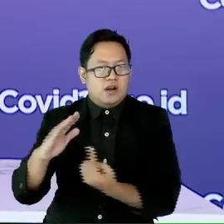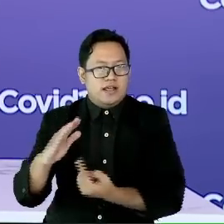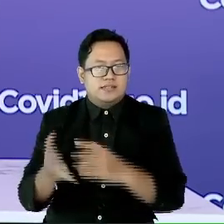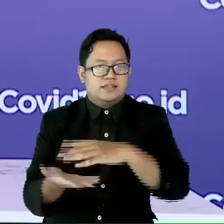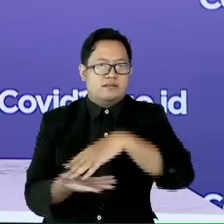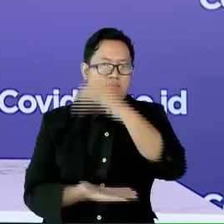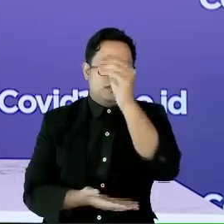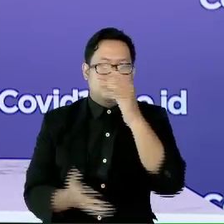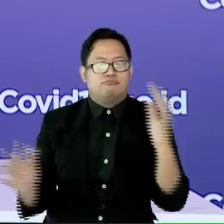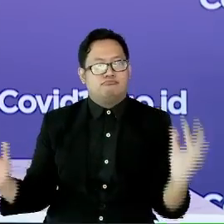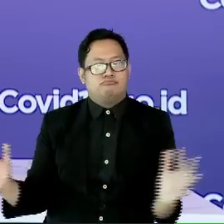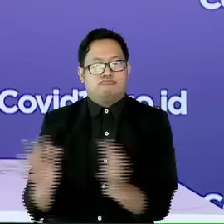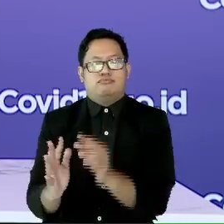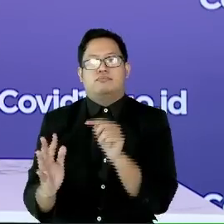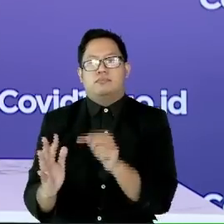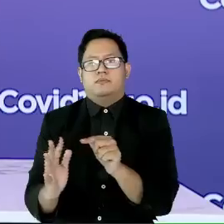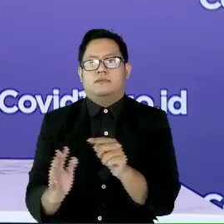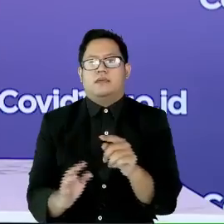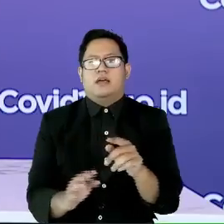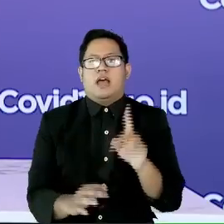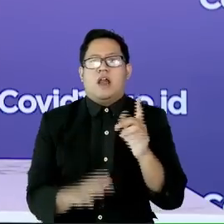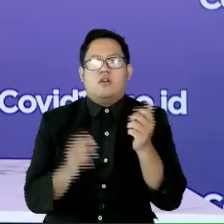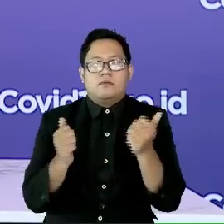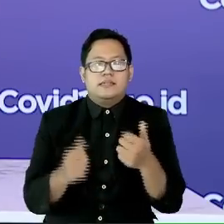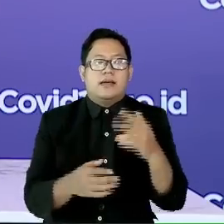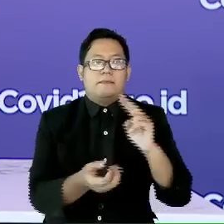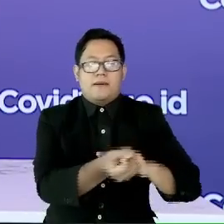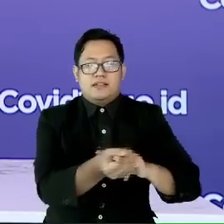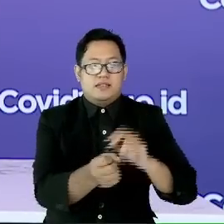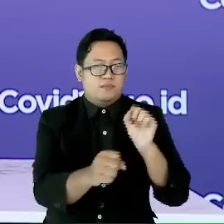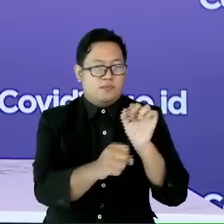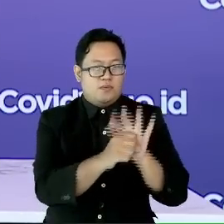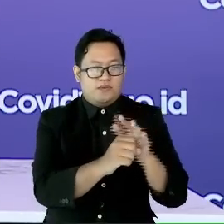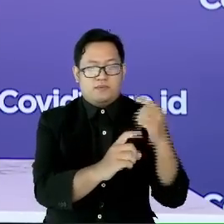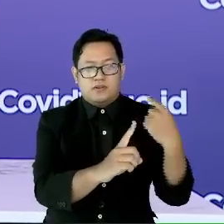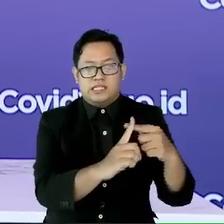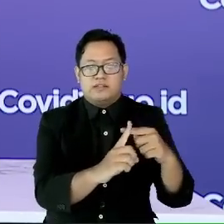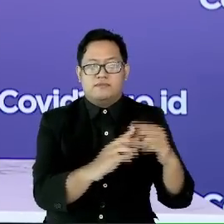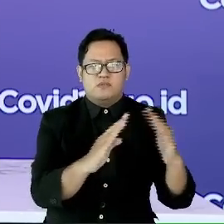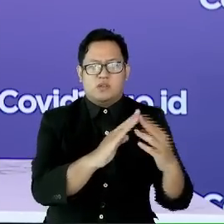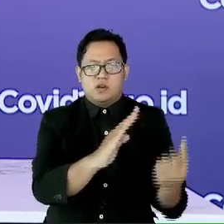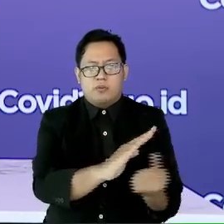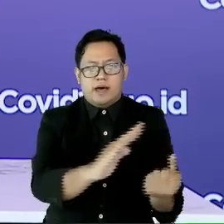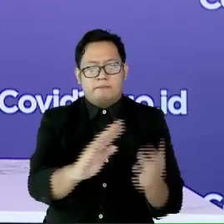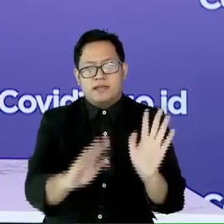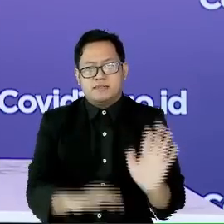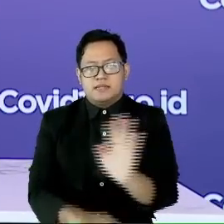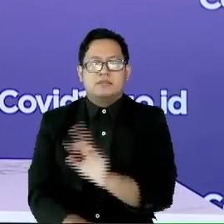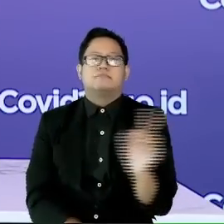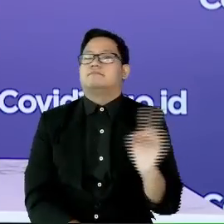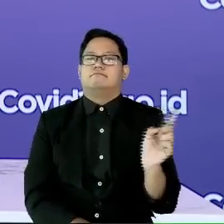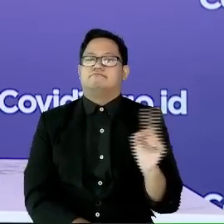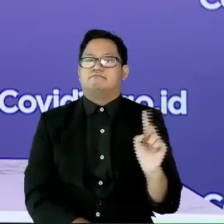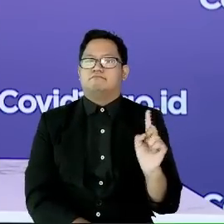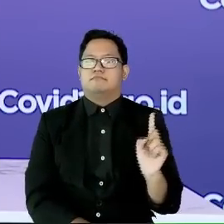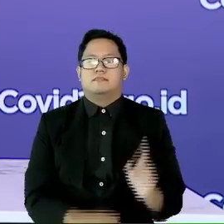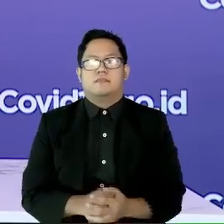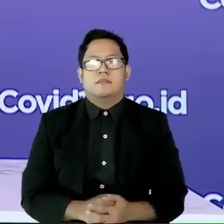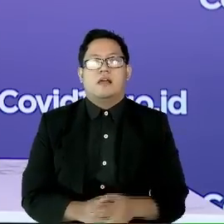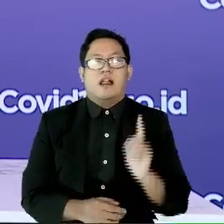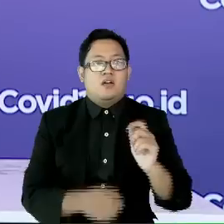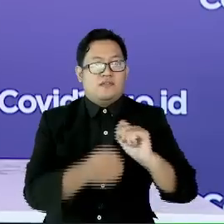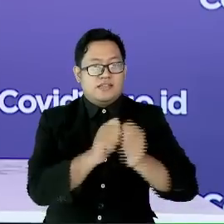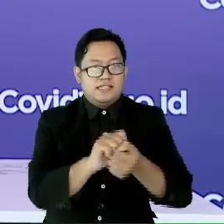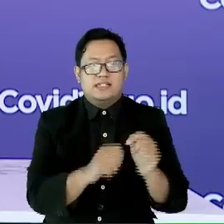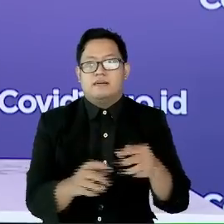tidak melakukan isolasi mandiri di rumah. Apabila terdapat kendala dalam peningkatan jumlah testing,